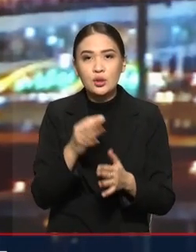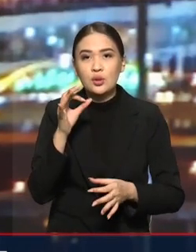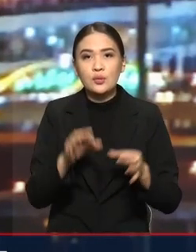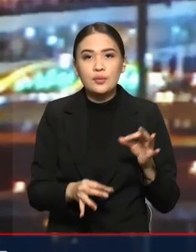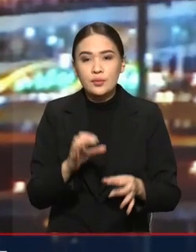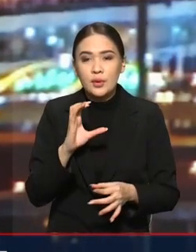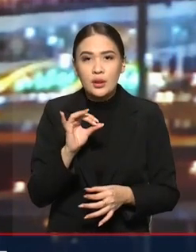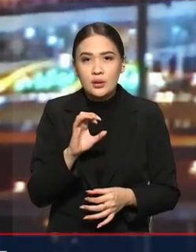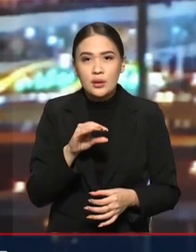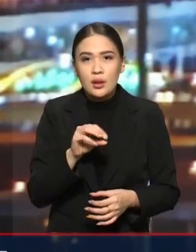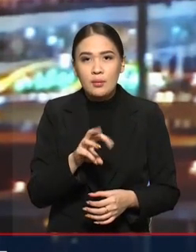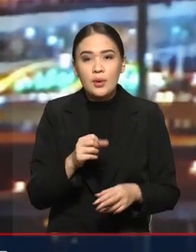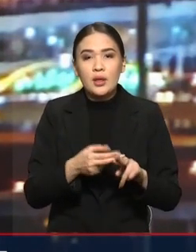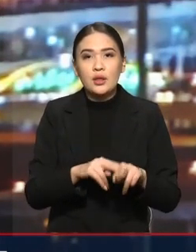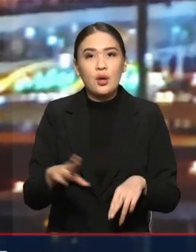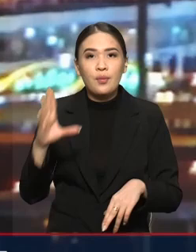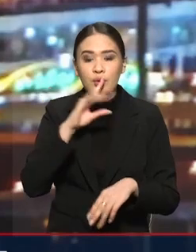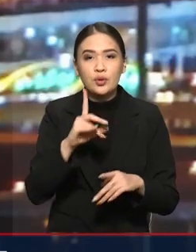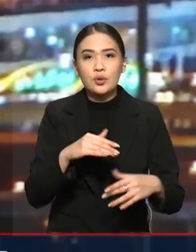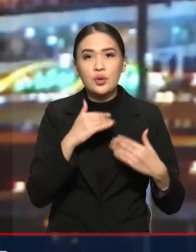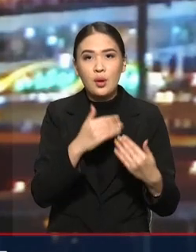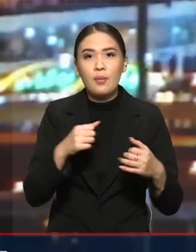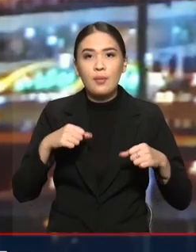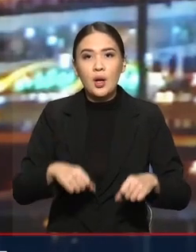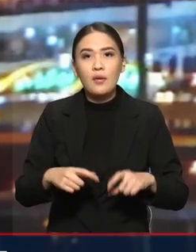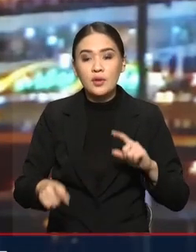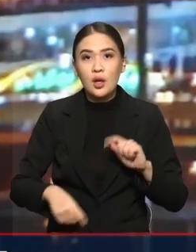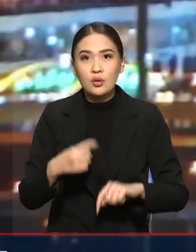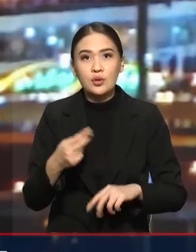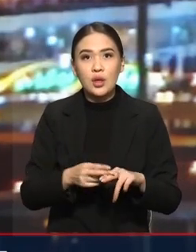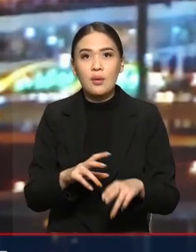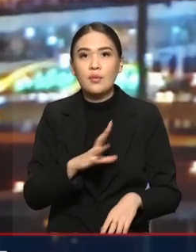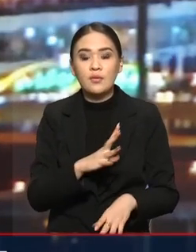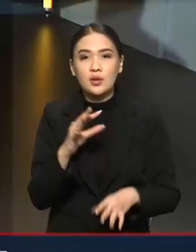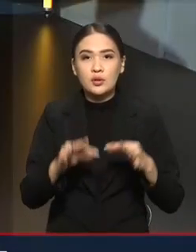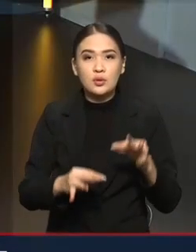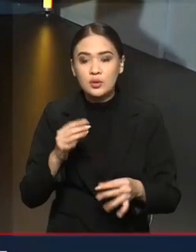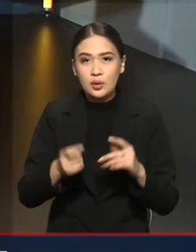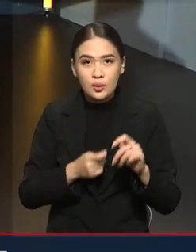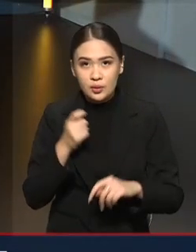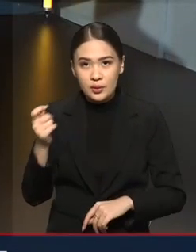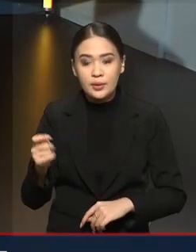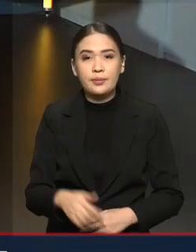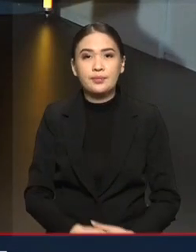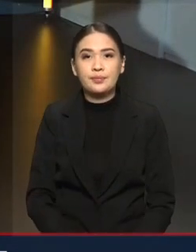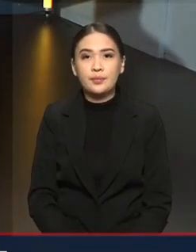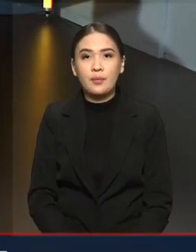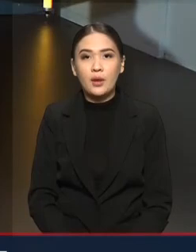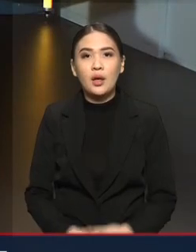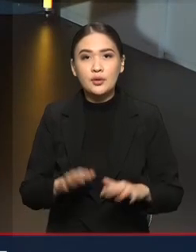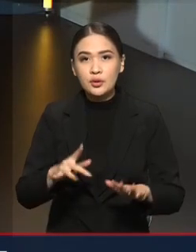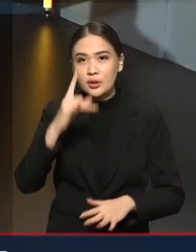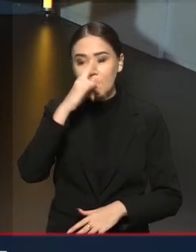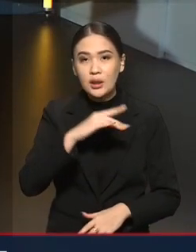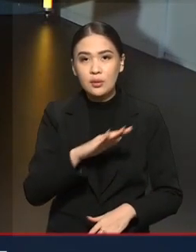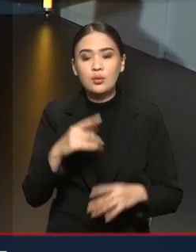системой и считают что их международные права были нарушены и подают на нас в суды и не только на Казахстан но